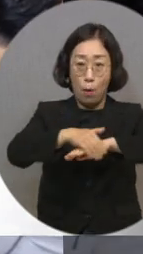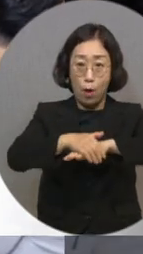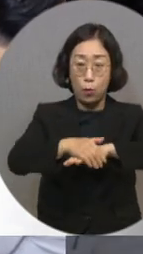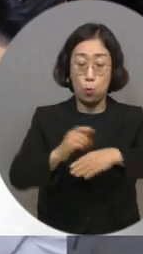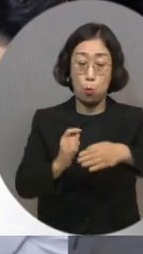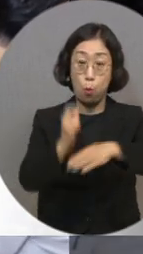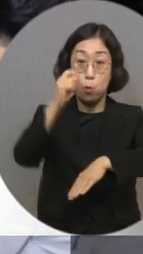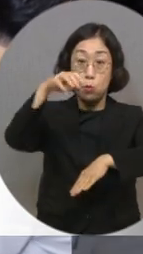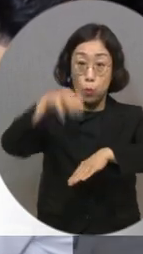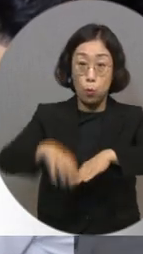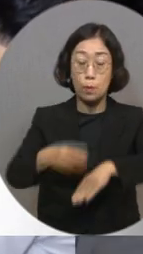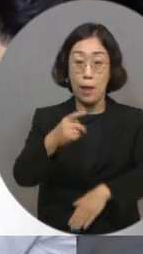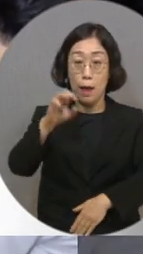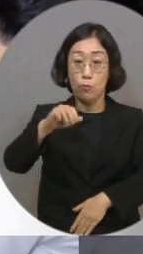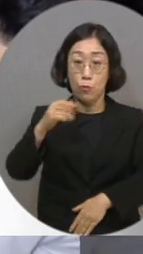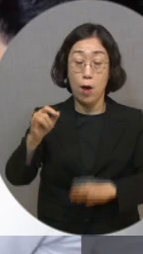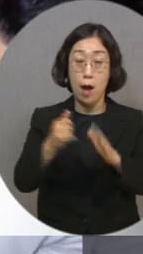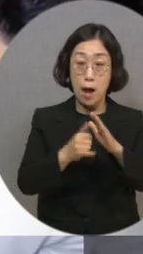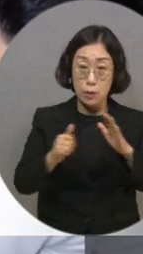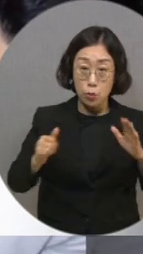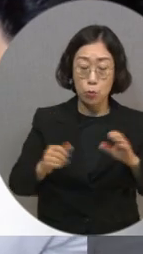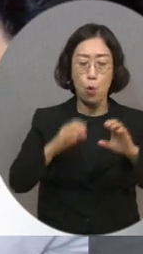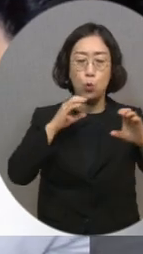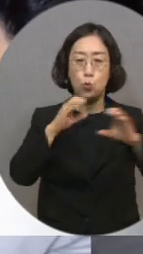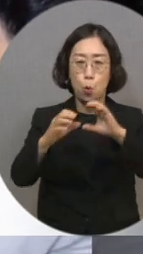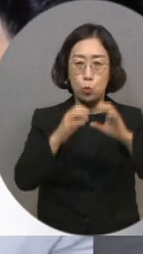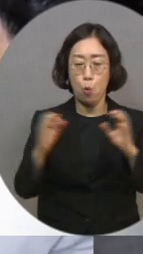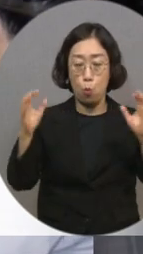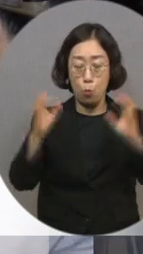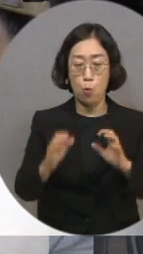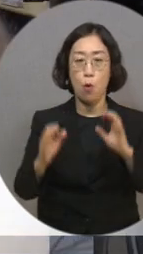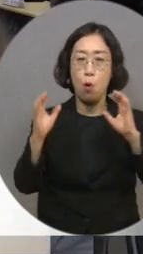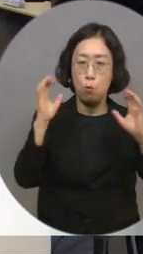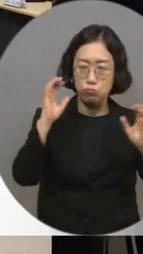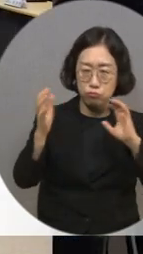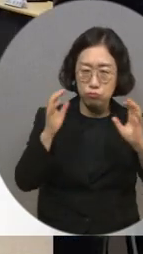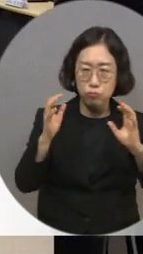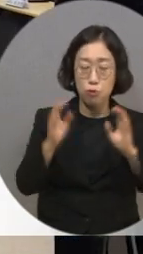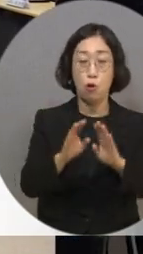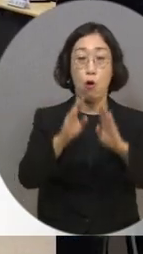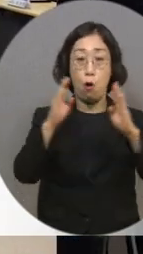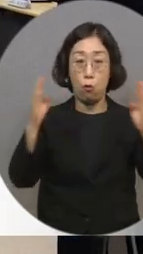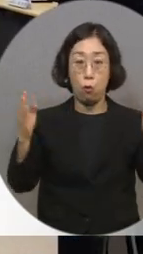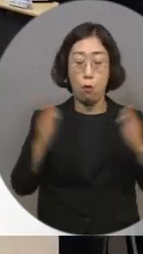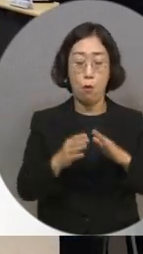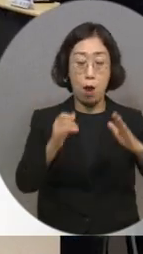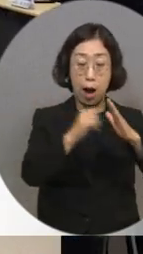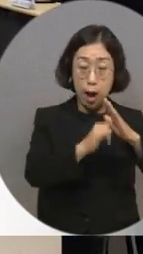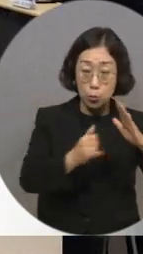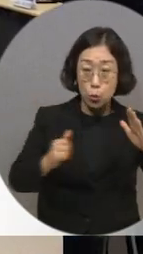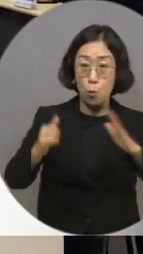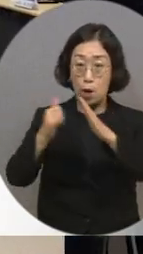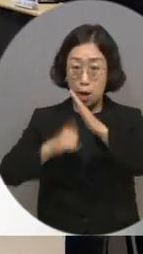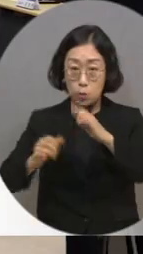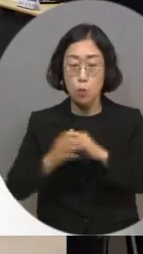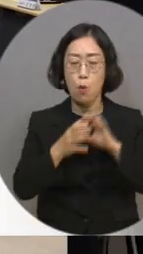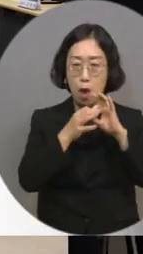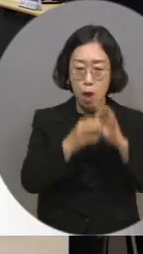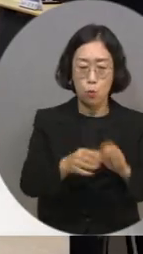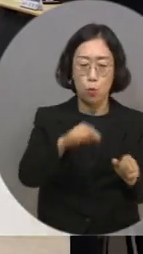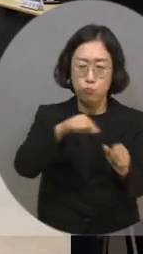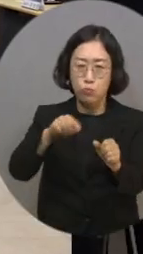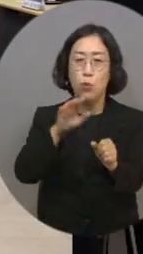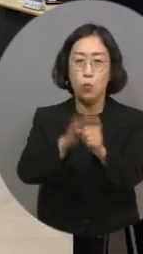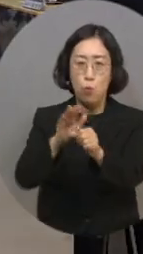고흥군은 다문화 가족을 위한 소통 간담회를 개최하는 등 다양한 형태의 가족에 대한 시정을 꾸준히